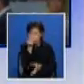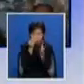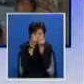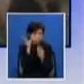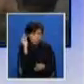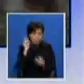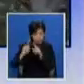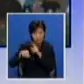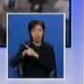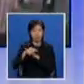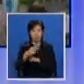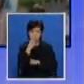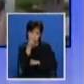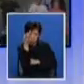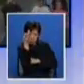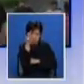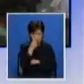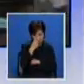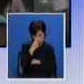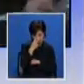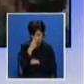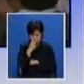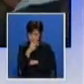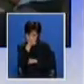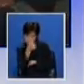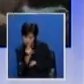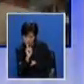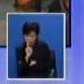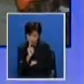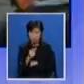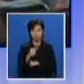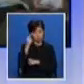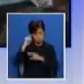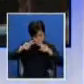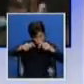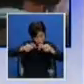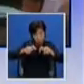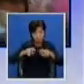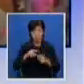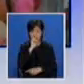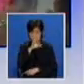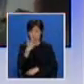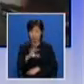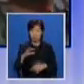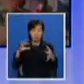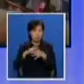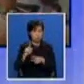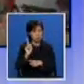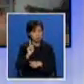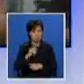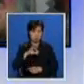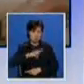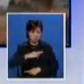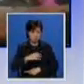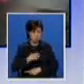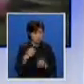ให้ใช้วิจารณญาณแยกแยะระมัดระวังเมื่อกี้ผมก็ได้พูดไปแล้วว่าแรงจูงใจของความการสร้างความสูญเสียนั้นมาจ